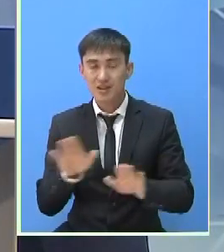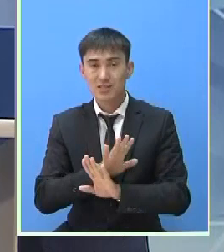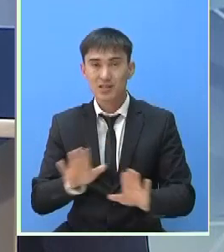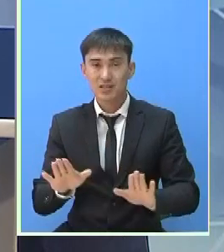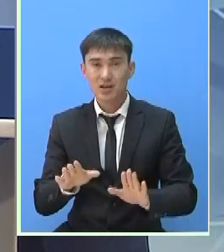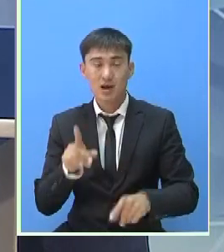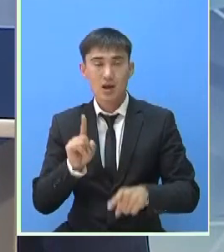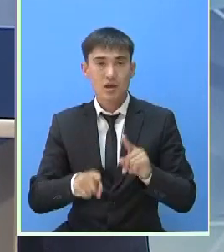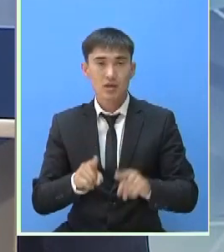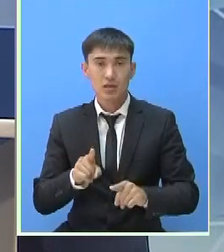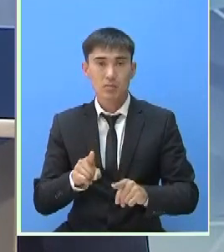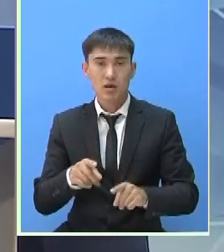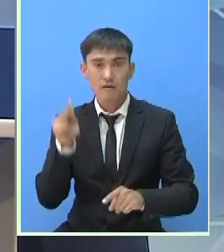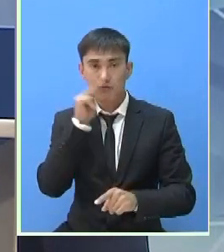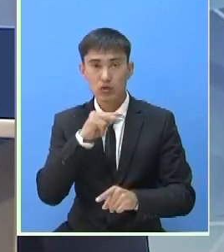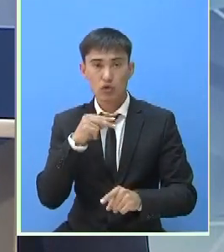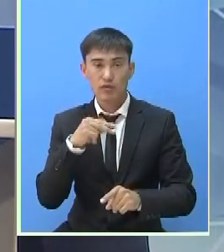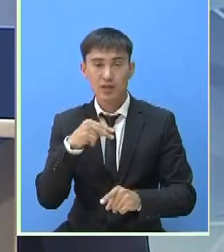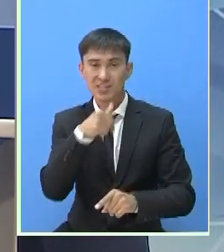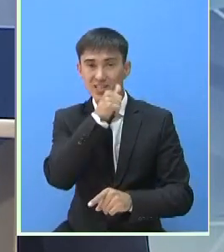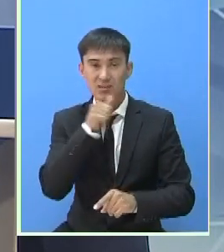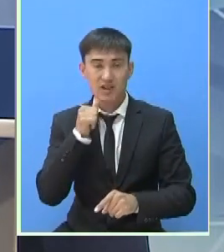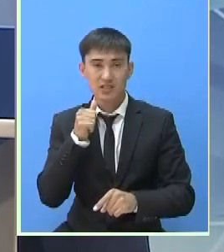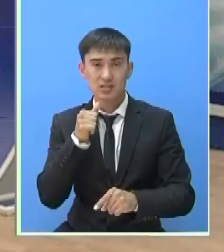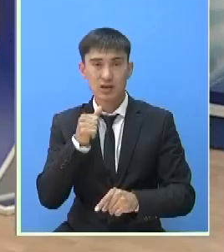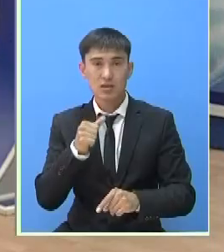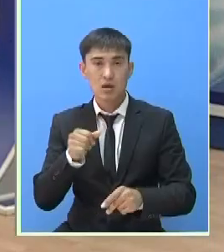либо виновное лицо скрывается от правосудия.